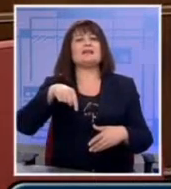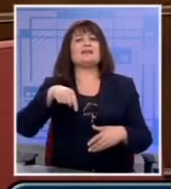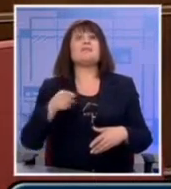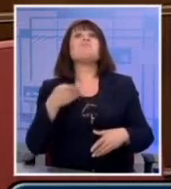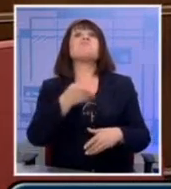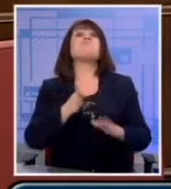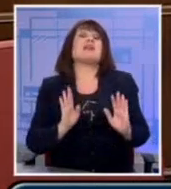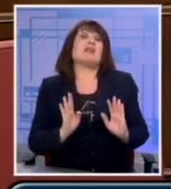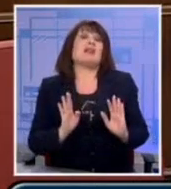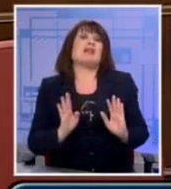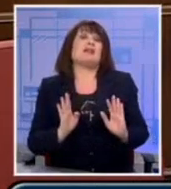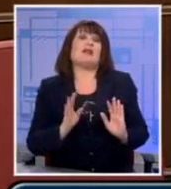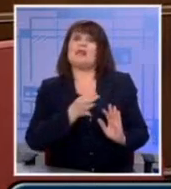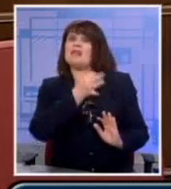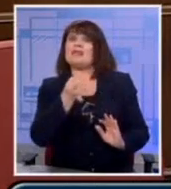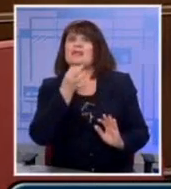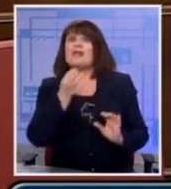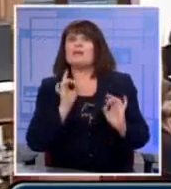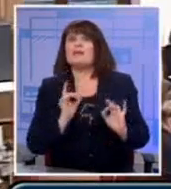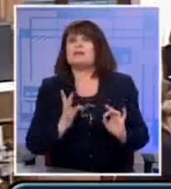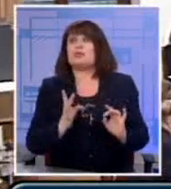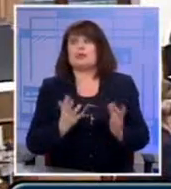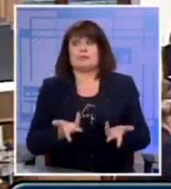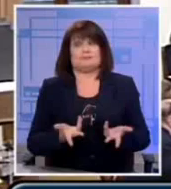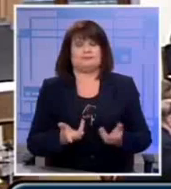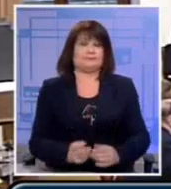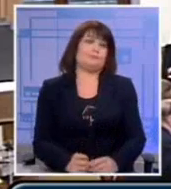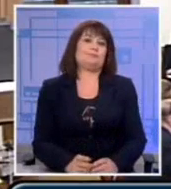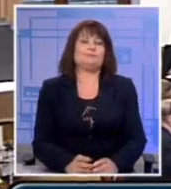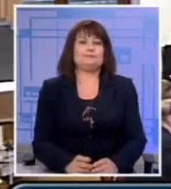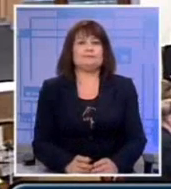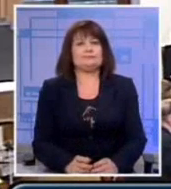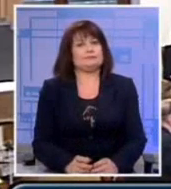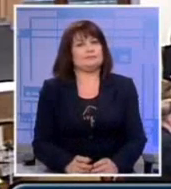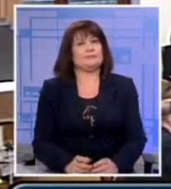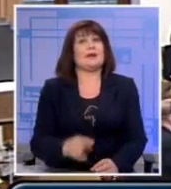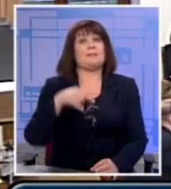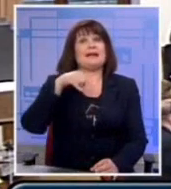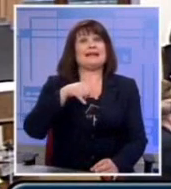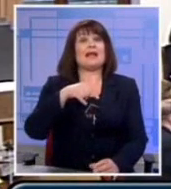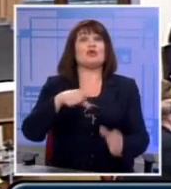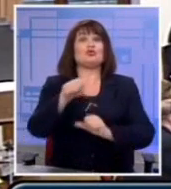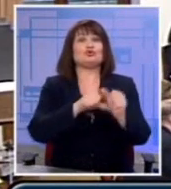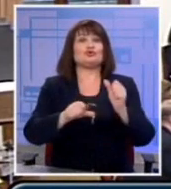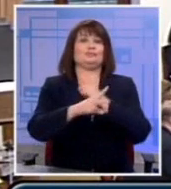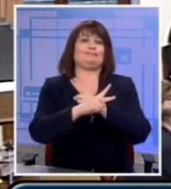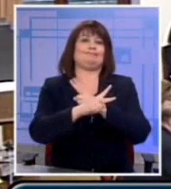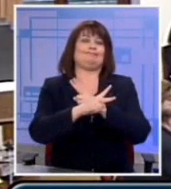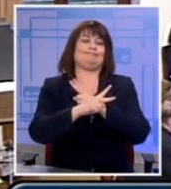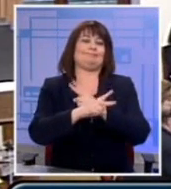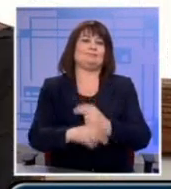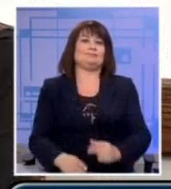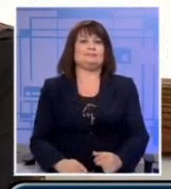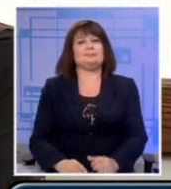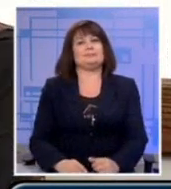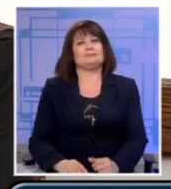έρθει. Σχόλιο γι' αυτό δεν κάνατε. Κύριε Πετράκο, κυρία Κεφαλογιάννη, είχε αντικατασταθεί. Κύριε Πετράκο, δεν σας έδωσα το λόγο. Γιατί